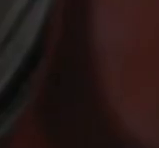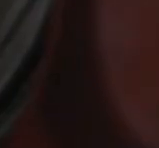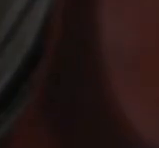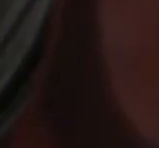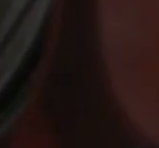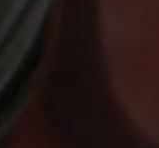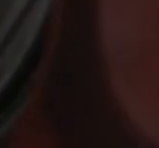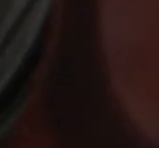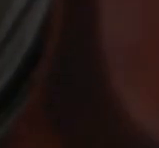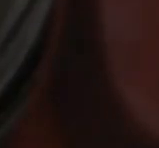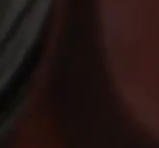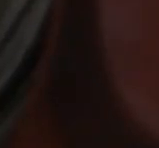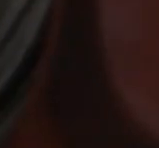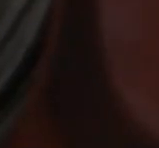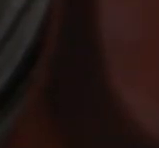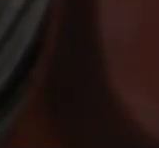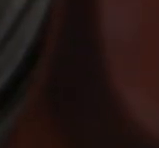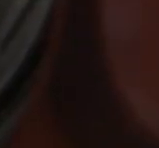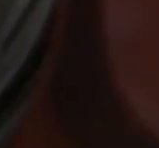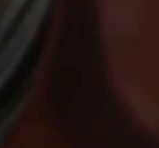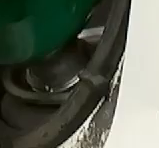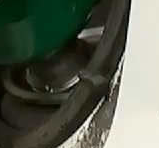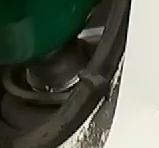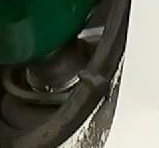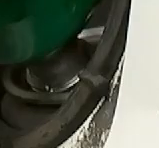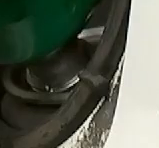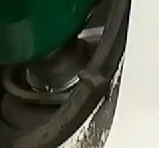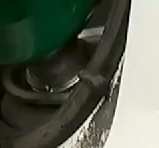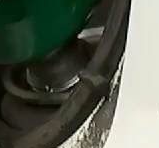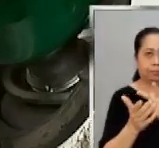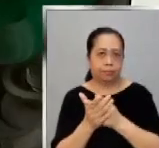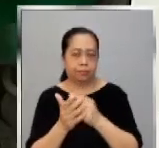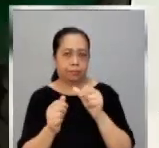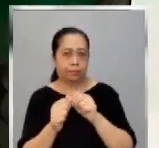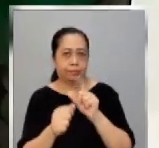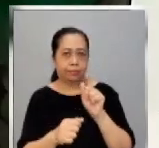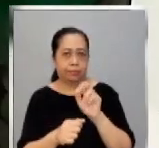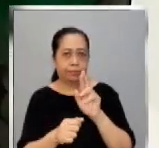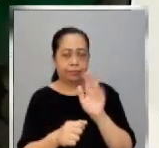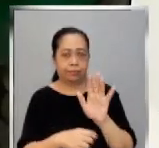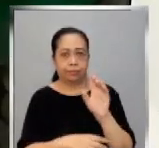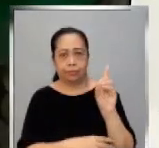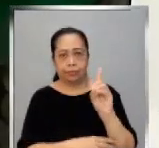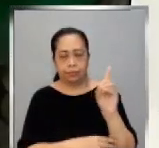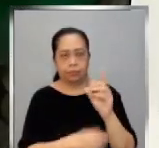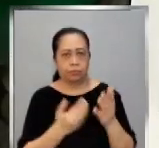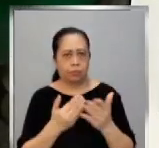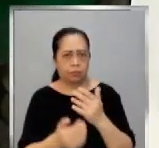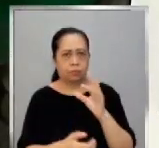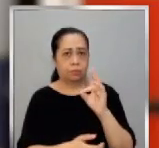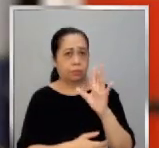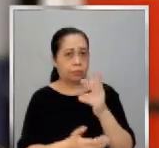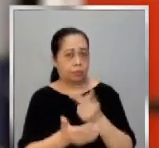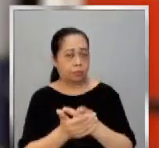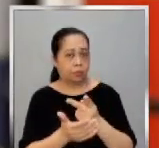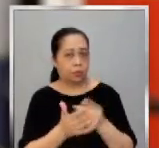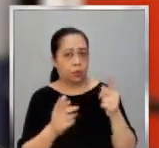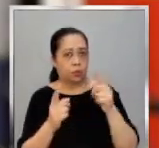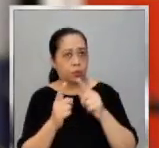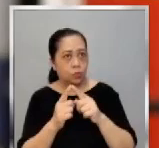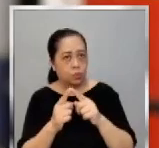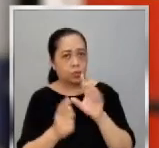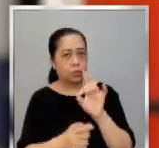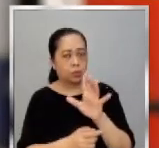Higit 60 pesos hanggang higit 79 pesos ang kada litro ng diesel at halos 75 pesos hanggang halos